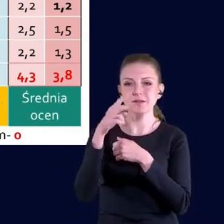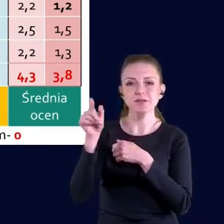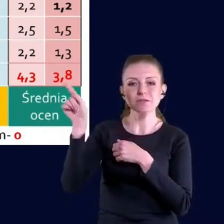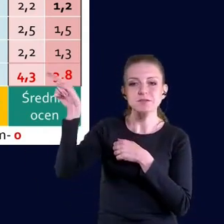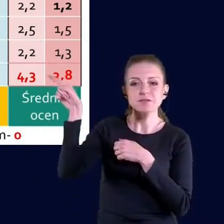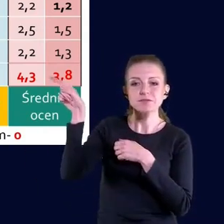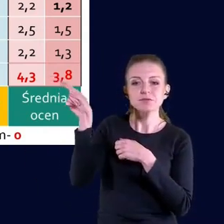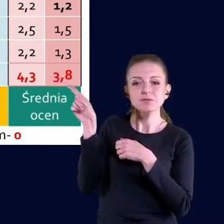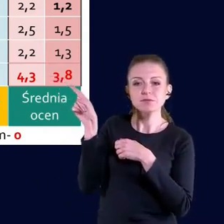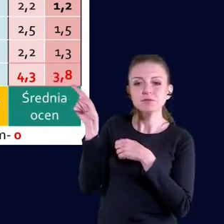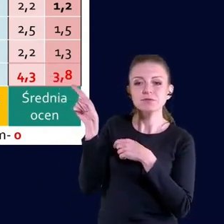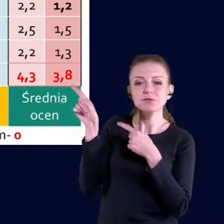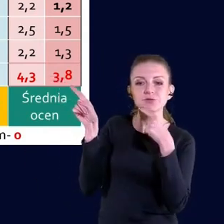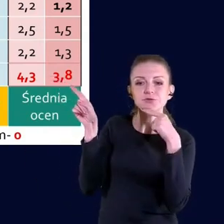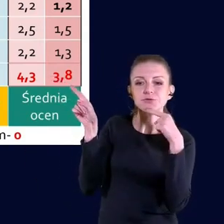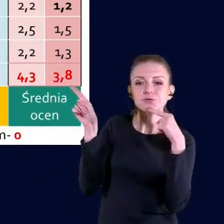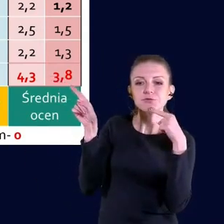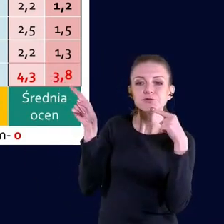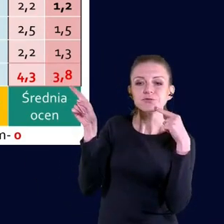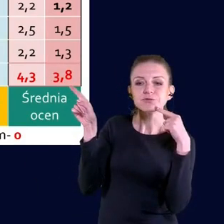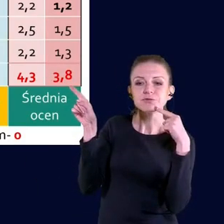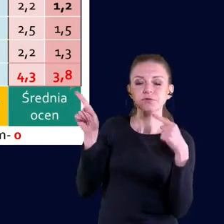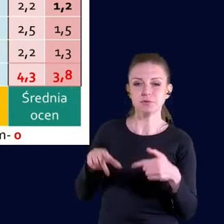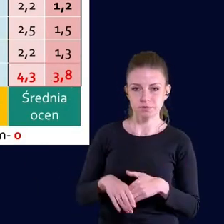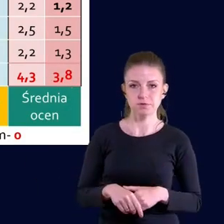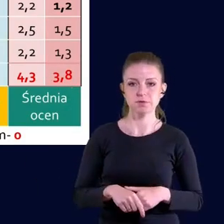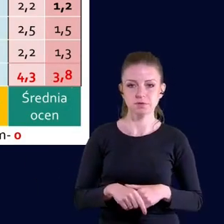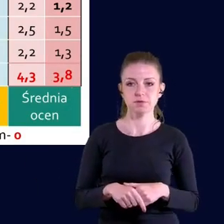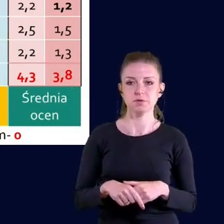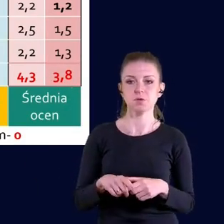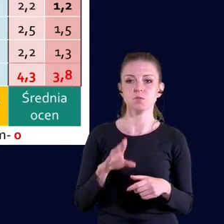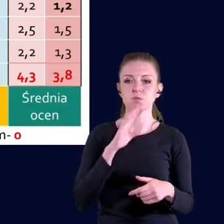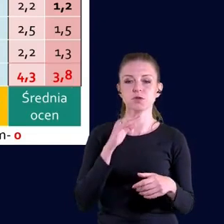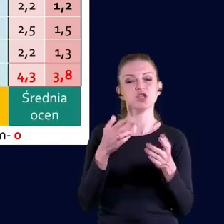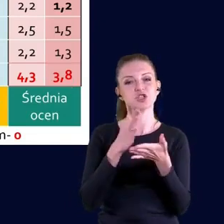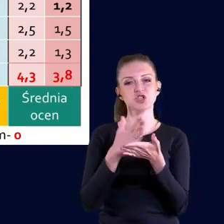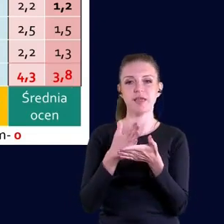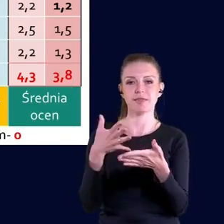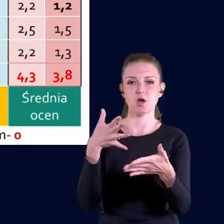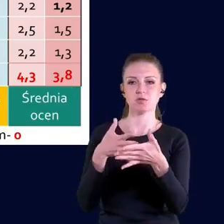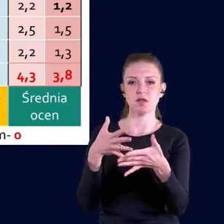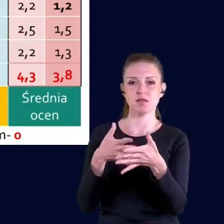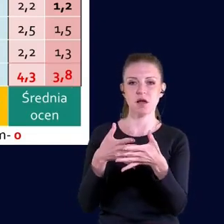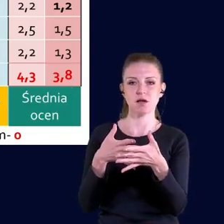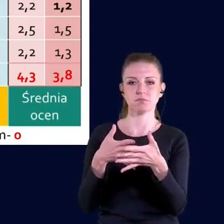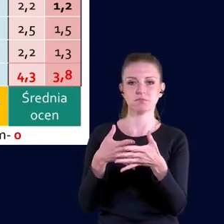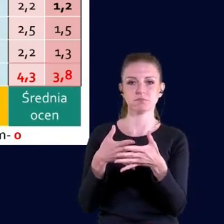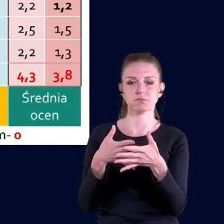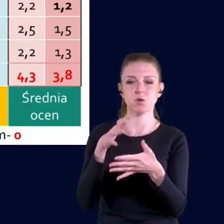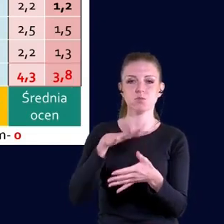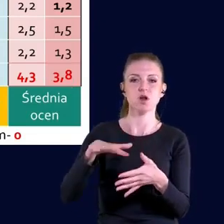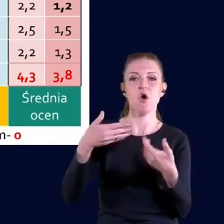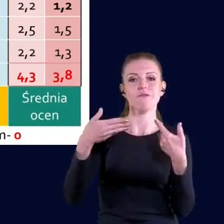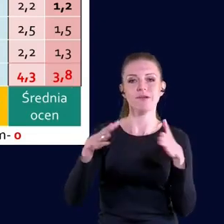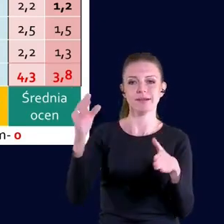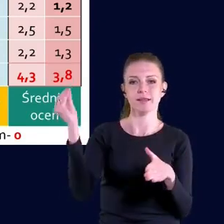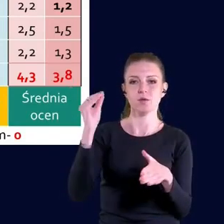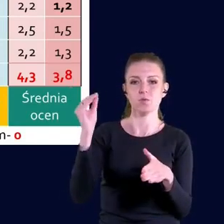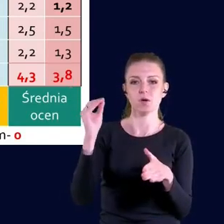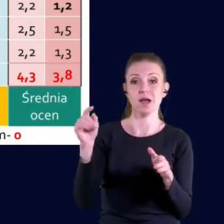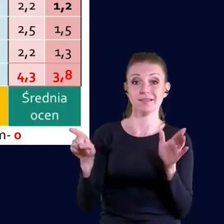widzą państwo średnią ocenę dla każdego obszaru otwartej nauki i jak widać dla naszych respondentów